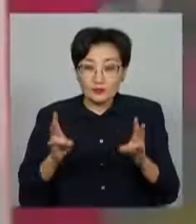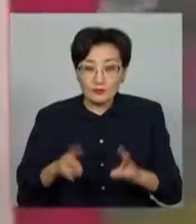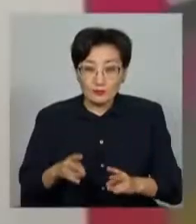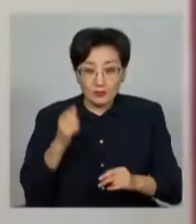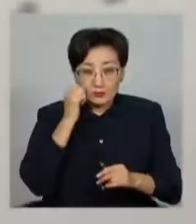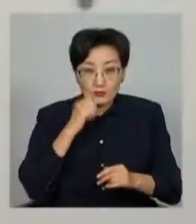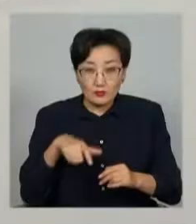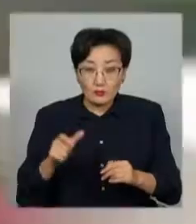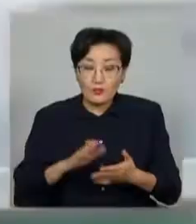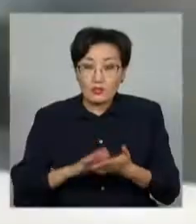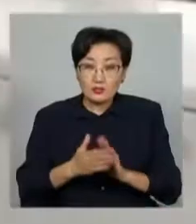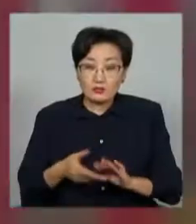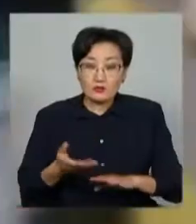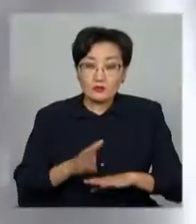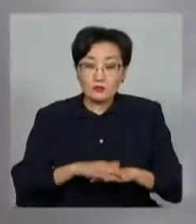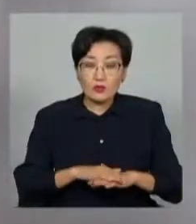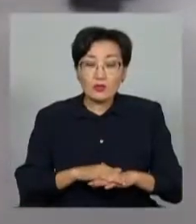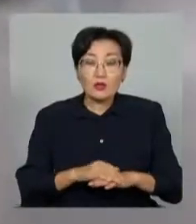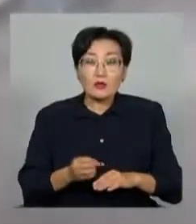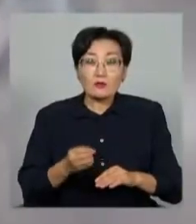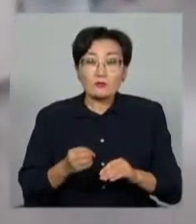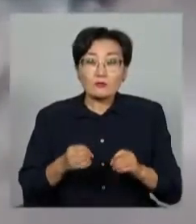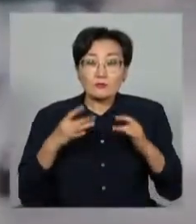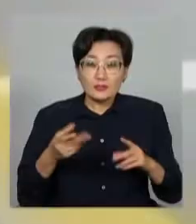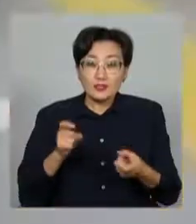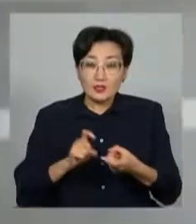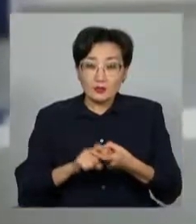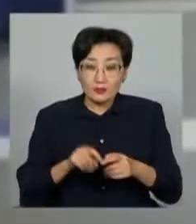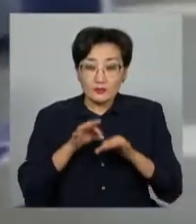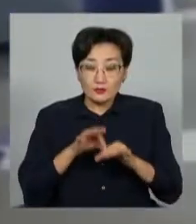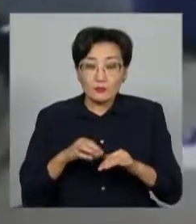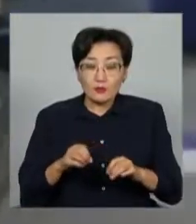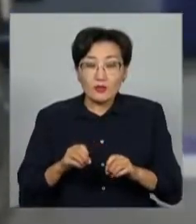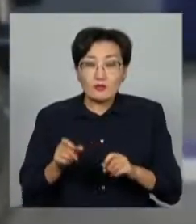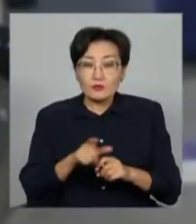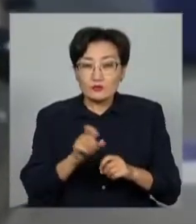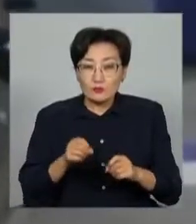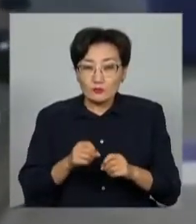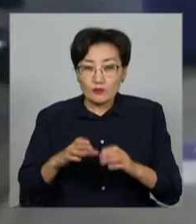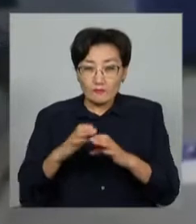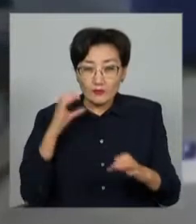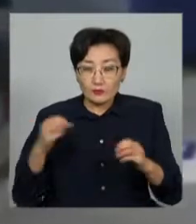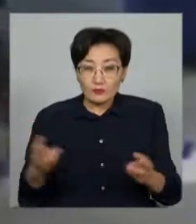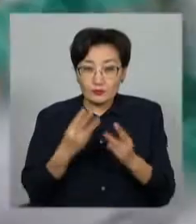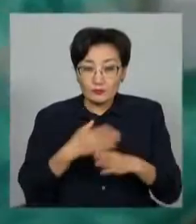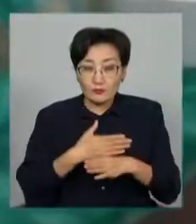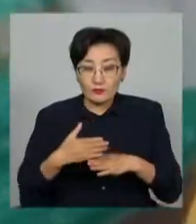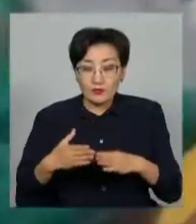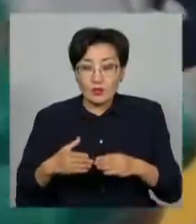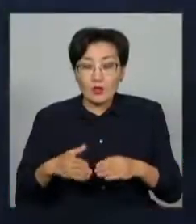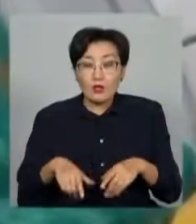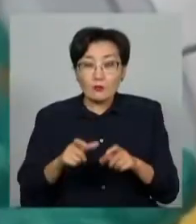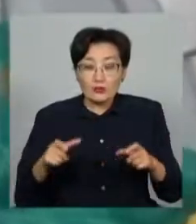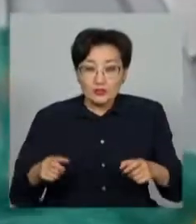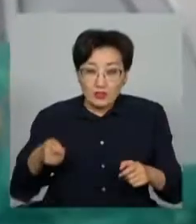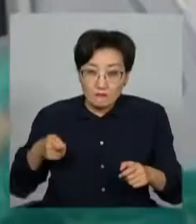қарт адамның жағдайы ауыр. Оқиға Хэллоуин қарсаңында болған. Бұзақы белгісіз затты шашып, вагонды өртегеннен кейін жолаушыларға пышақпен